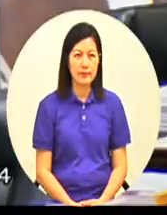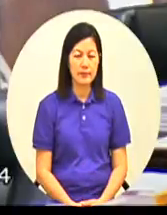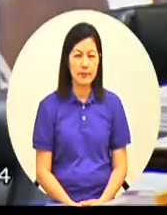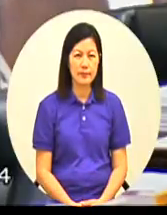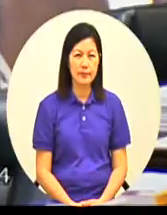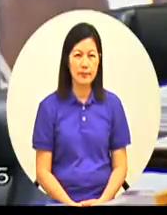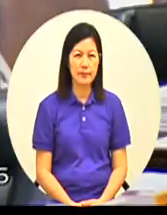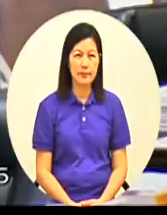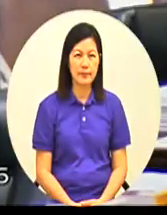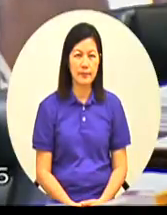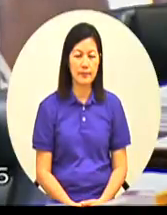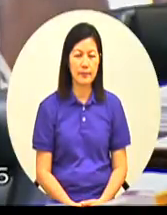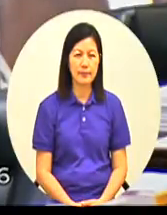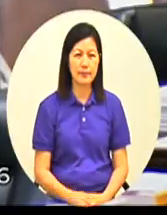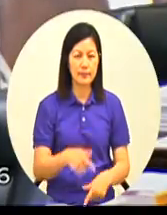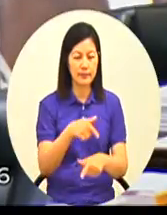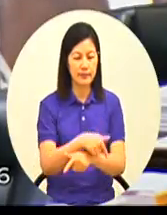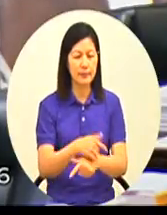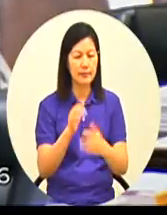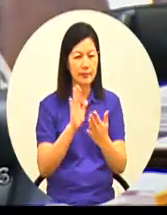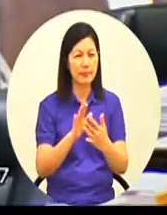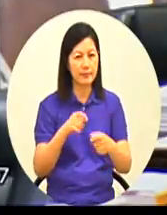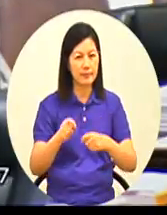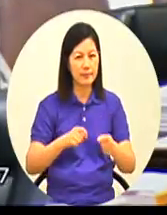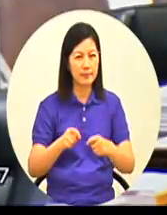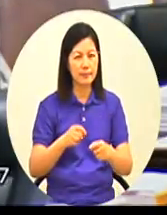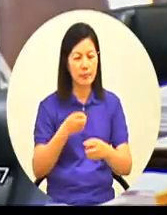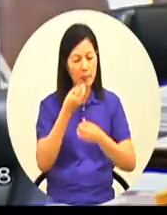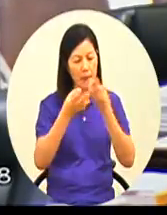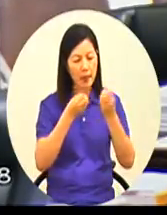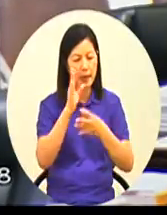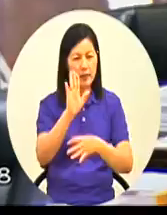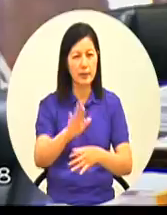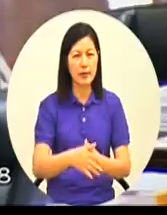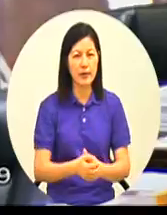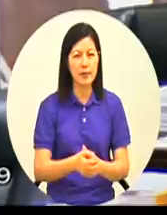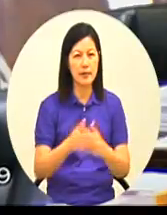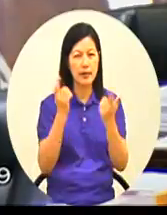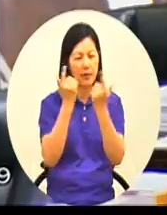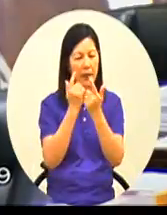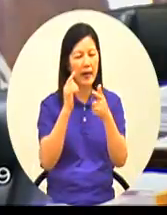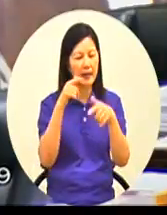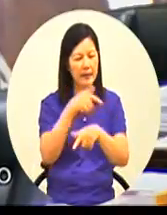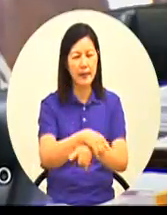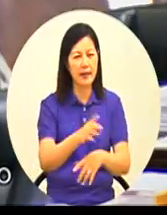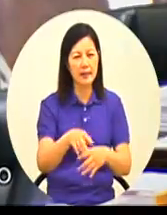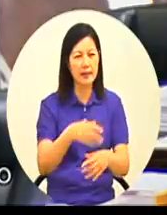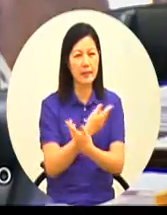了南向政策哦，那东西也不管你南向北向了，最对台湾人。